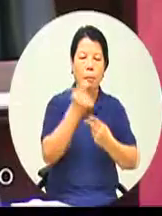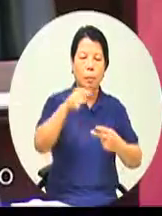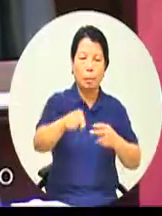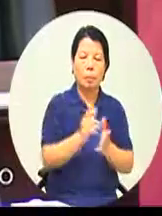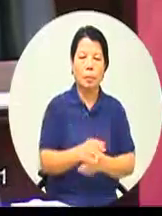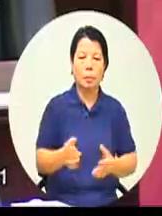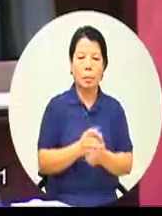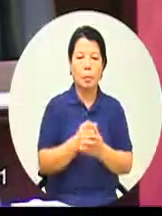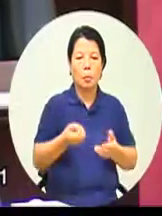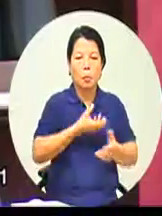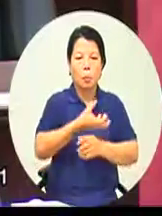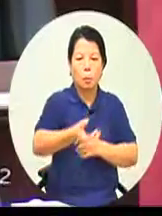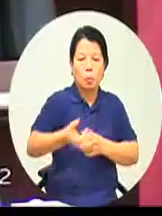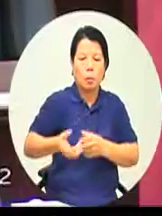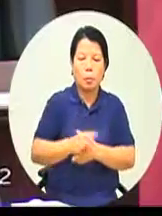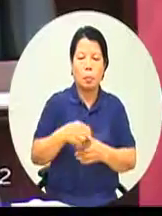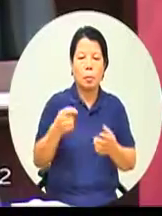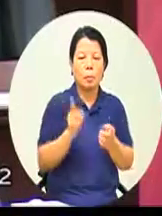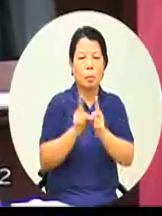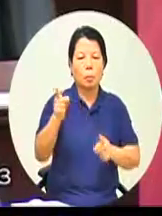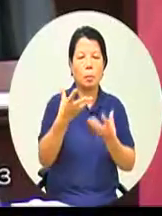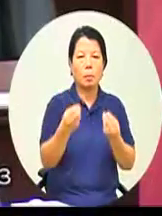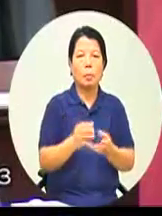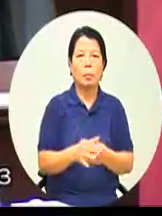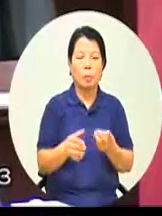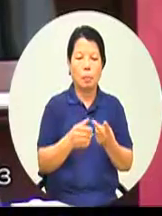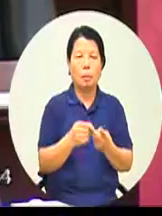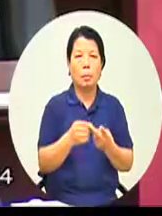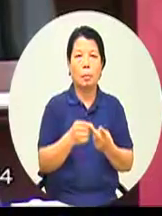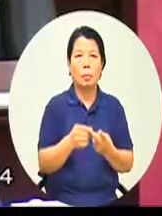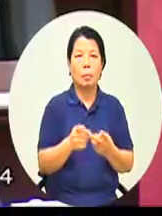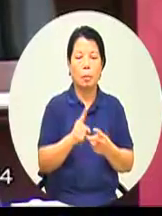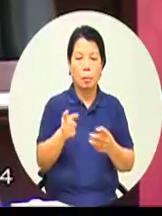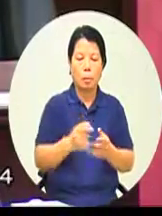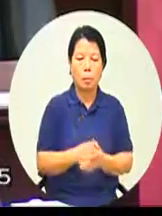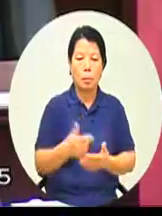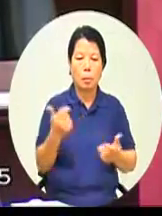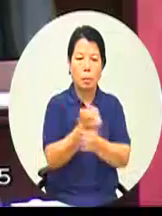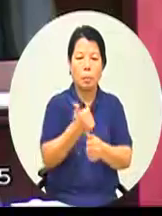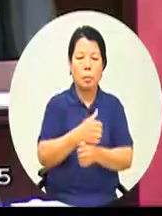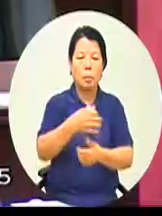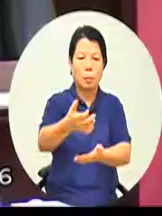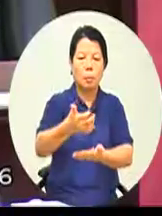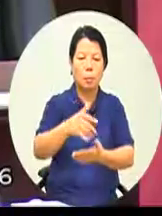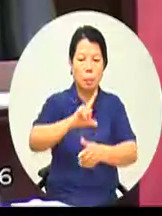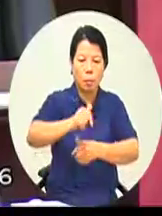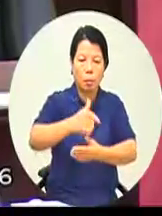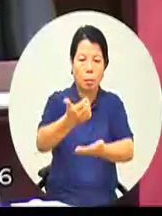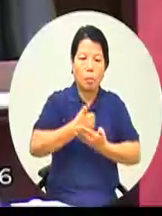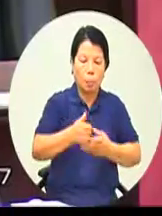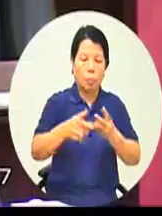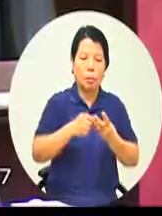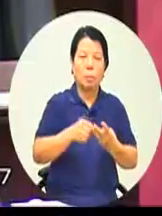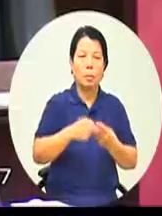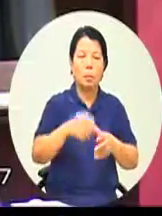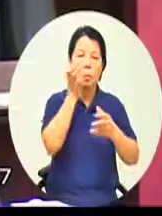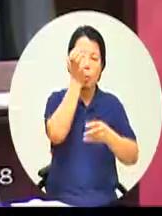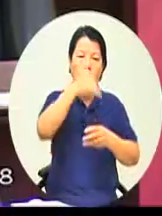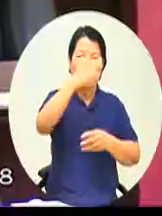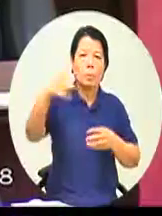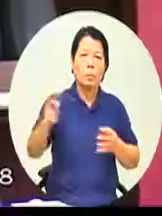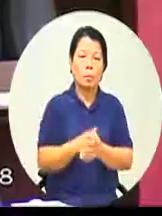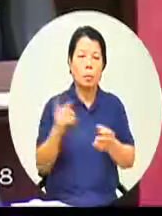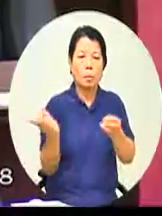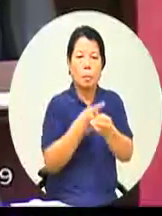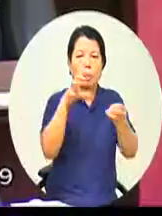题。第三，我也讲到这个代课老师聘用的问题。第四，跟我们冈山棒球，跟我们